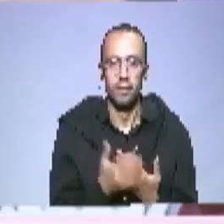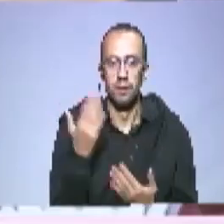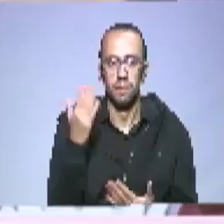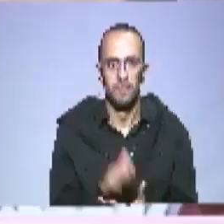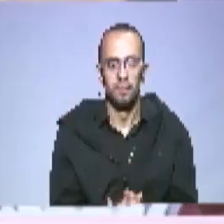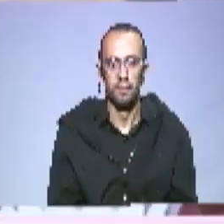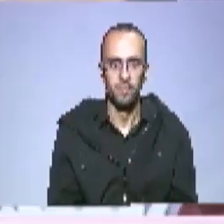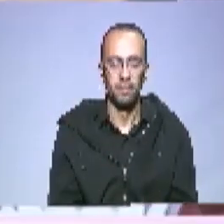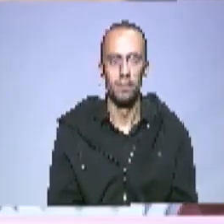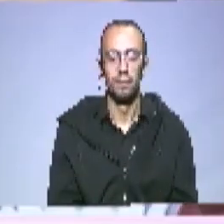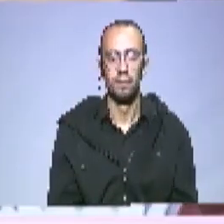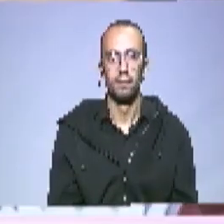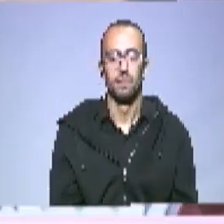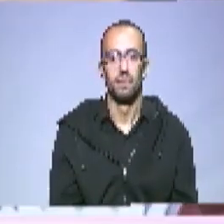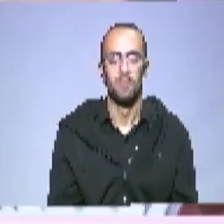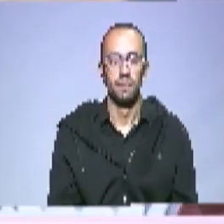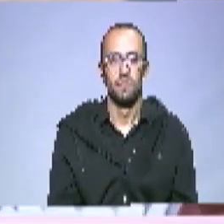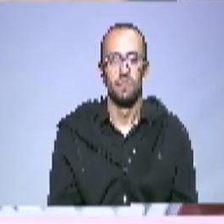عليها.